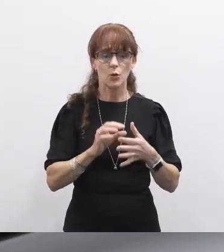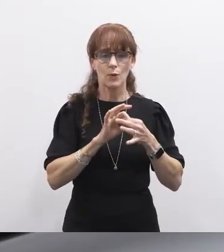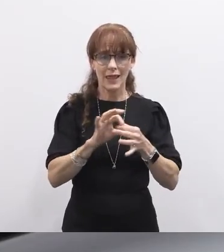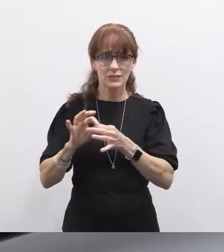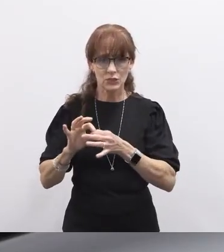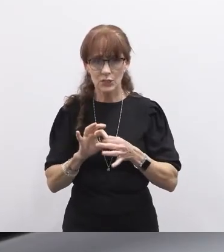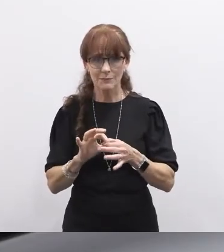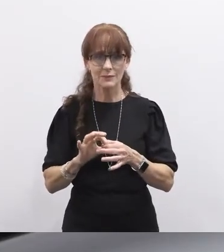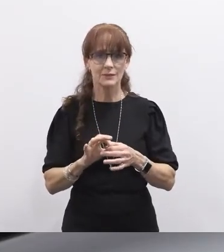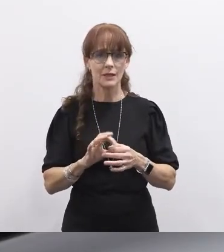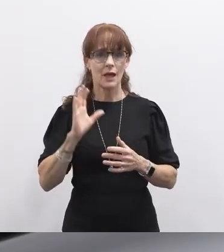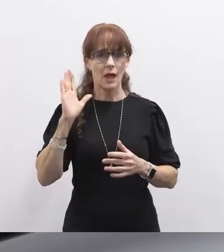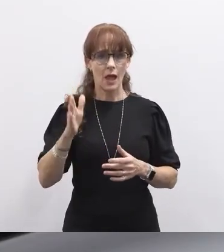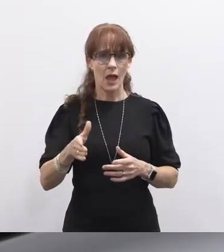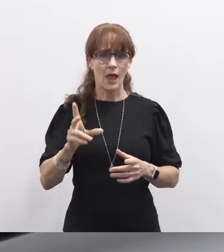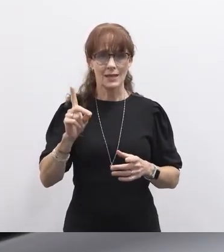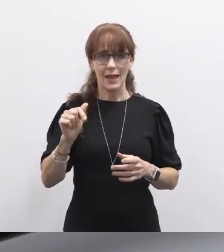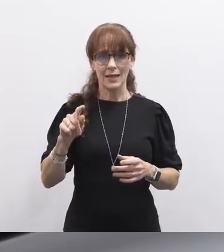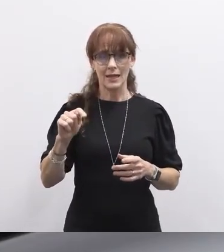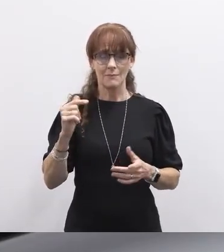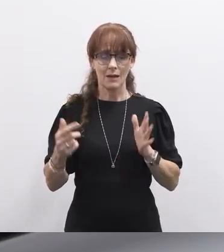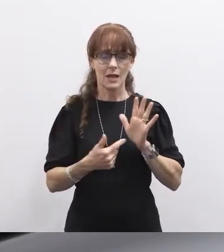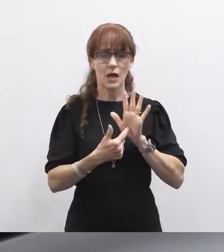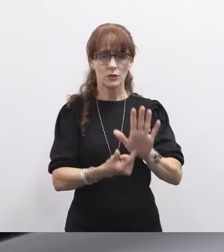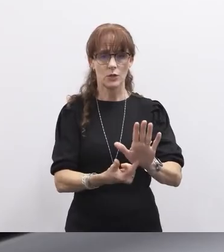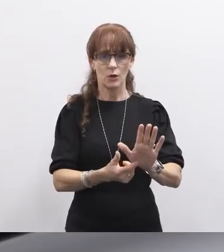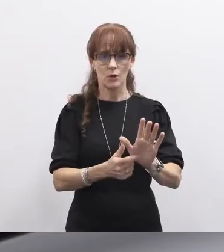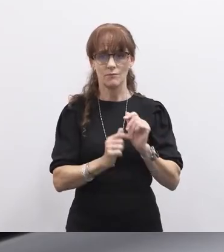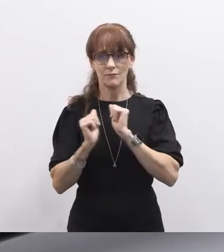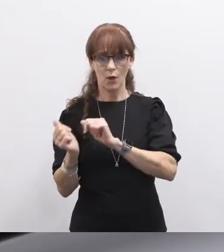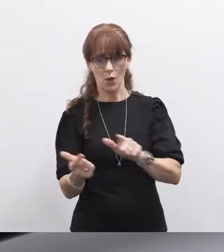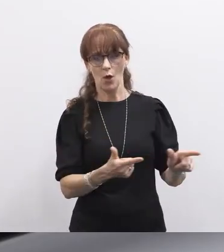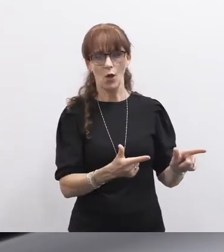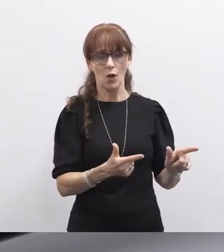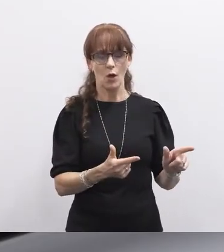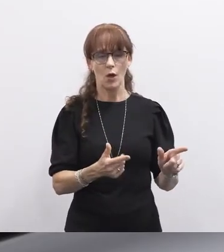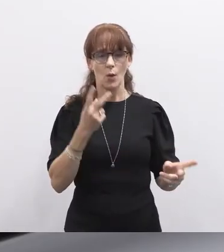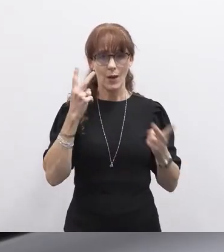សសម្រាប់បង្កើតជាទំនាក់ទំនងថ្មីបង្កើនជាដៃគូថ្មី